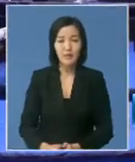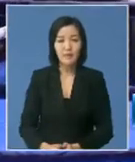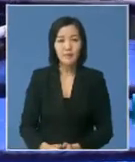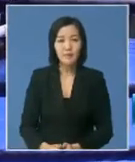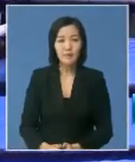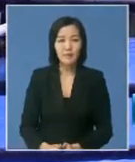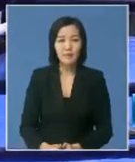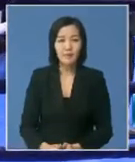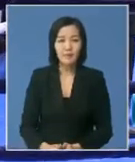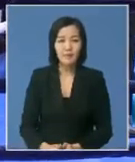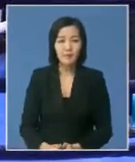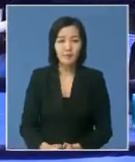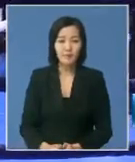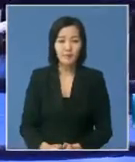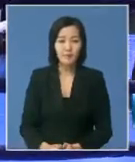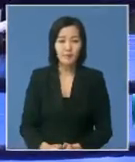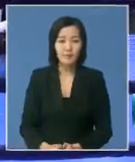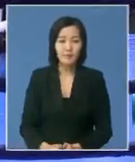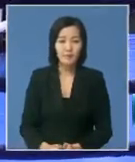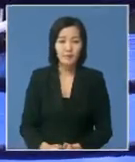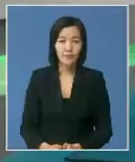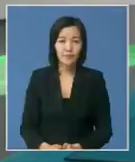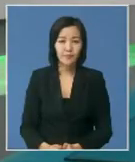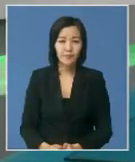Нұрланұлы, Айбек Ақшолақов, жеті теле арнасы.